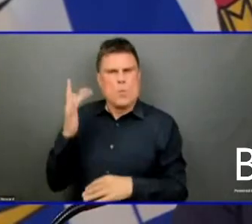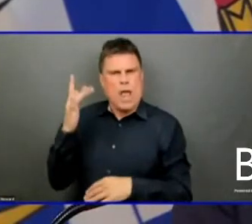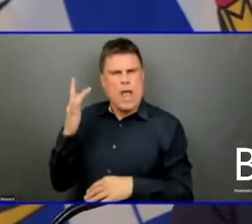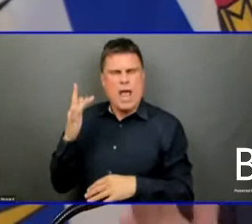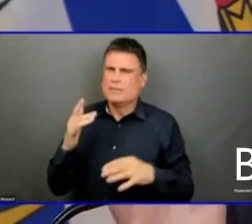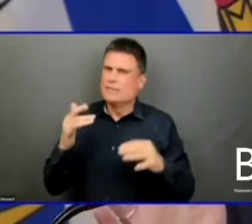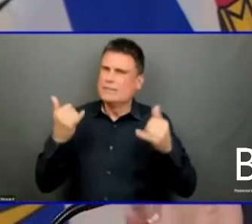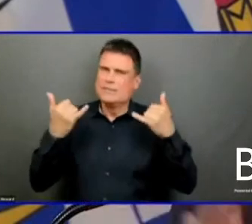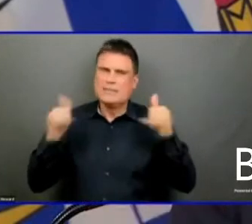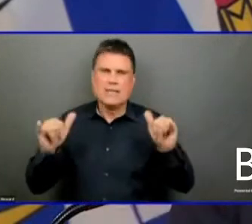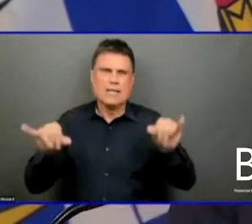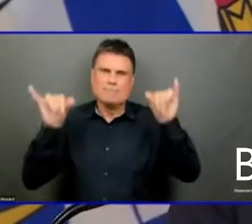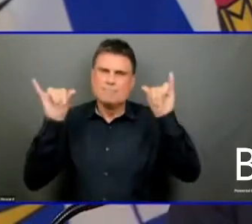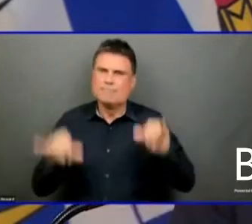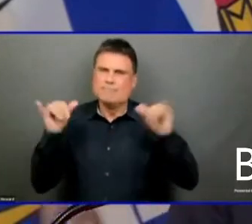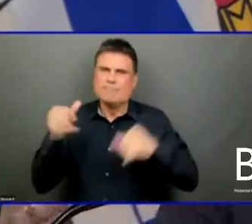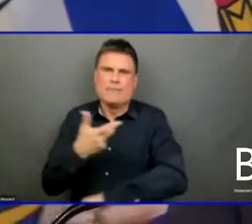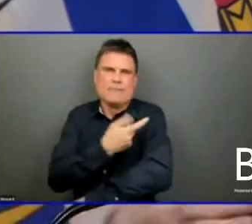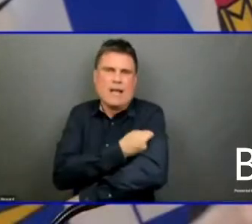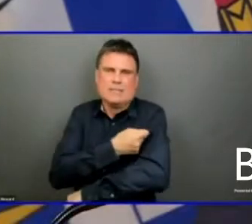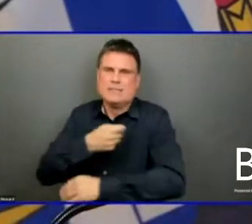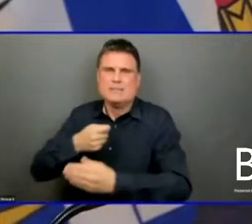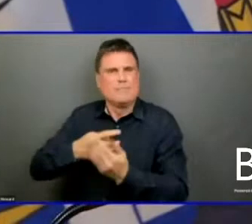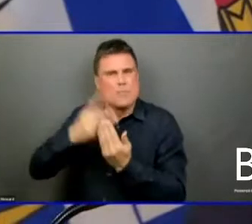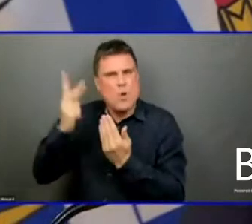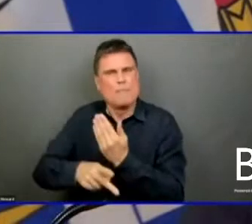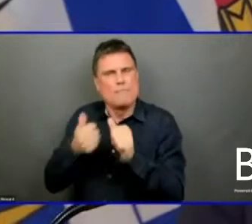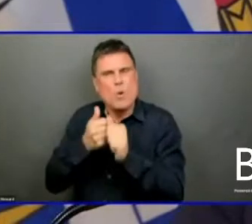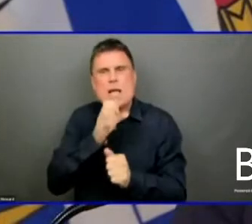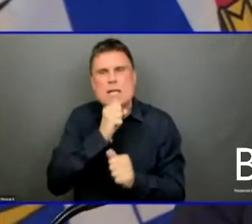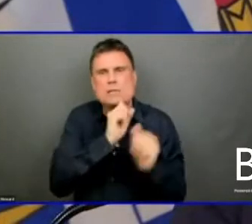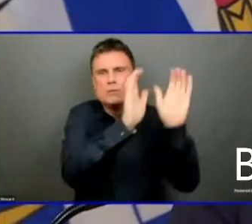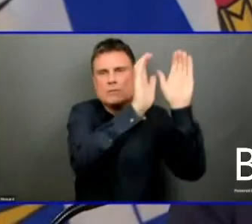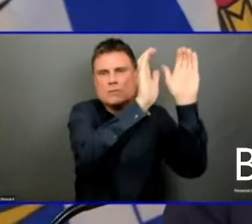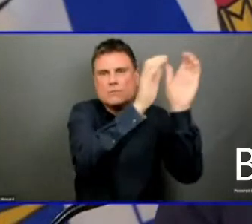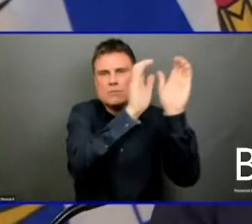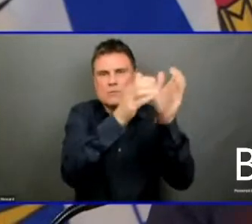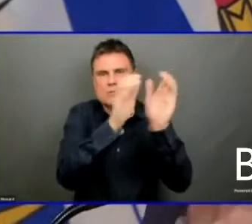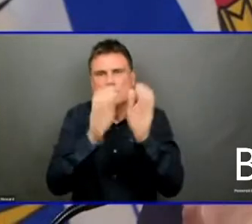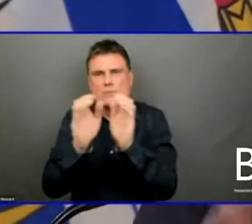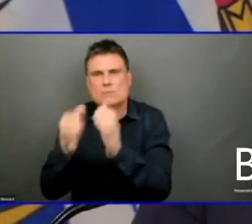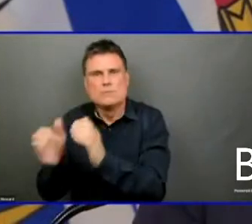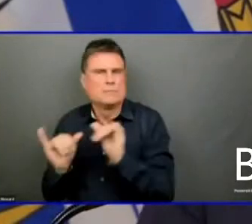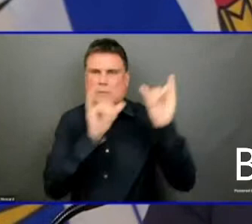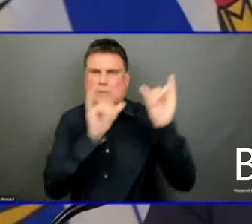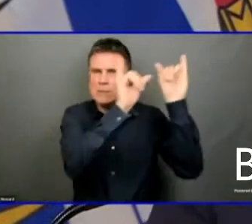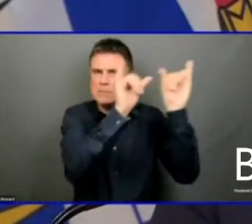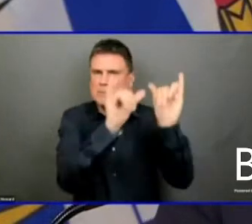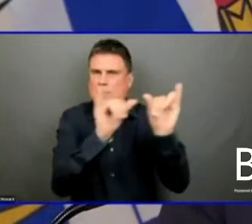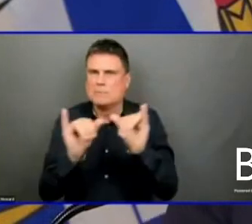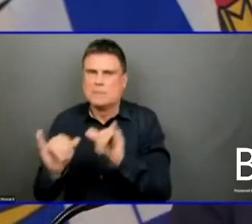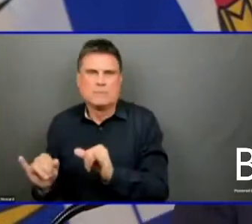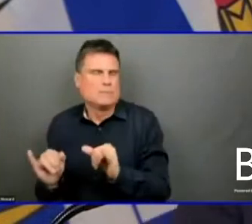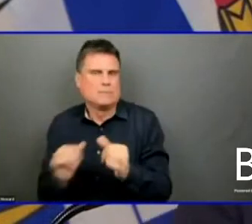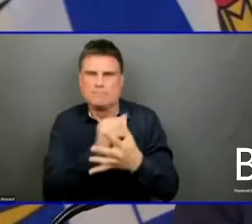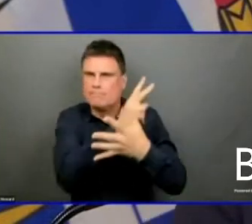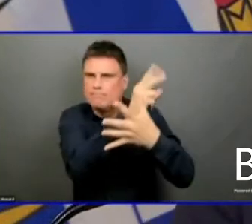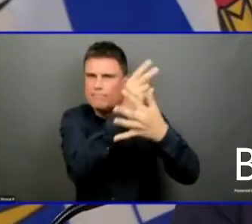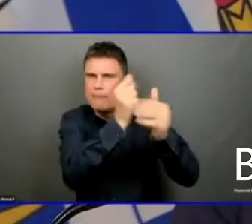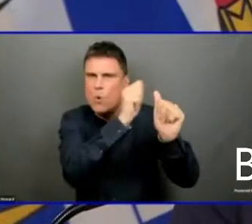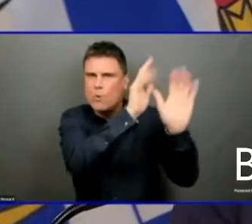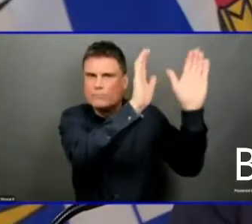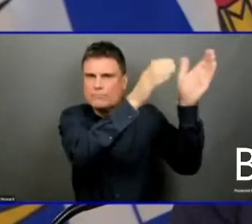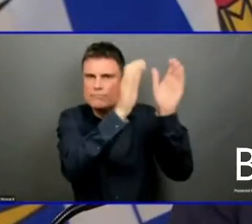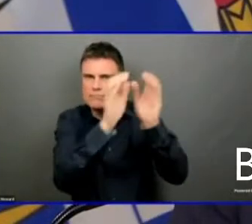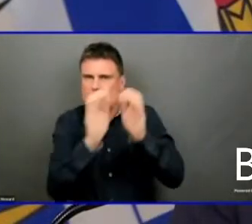people 打 down to 的这个 age 策 40 略 in 为什么 particular? 重要？ But you know 因 they 为 all 这个疫 converge 苗 at one point. 能够有效的 And 阻 that's 止 why 这 we've 个 been 重 targeting 病 the 以及死 AstraZeneca